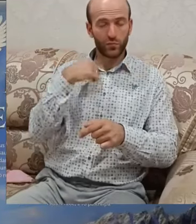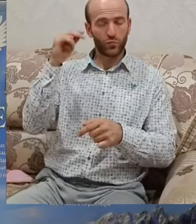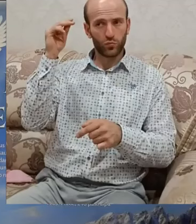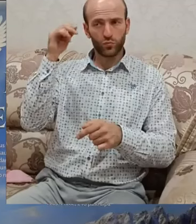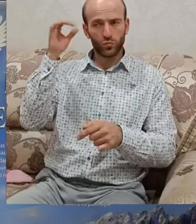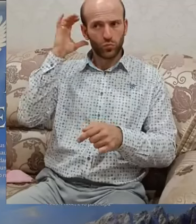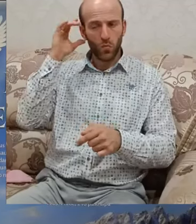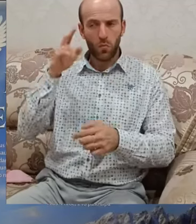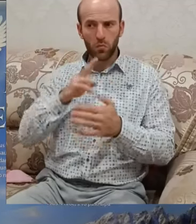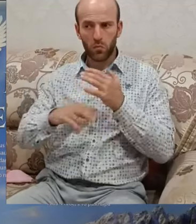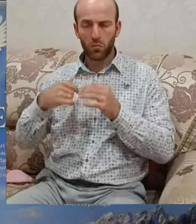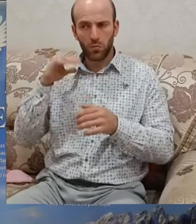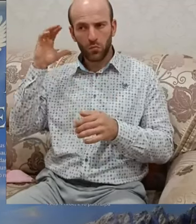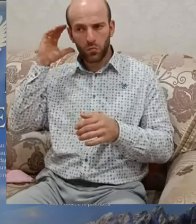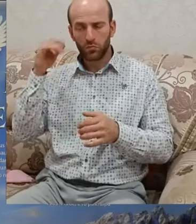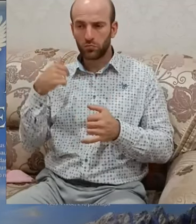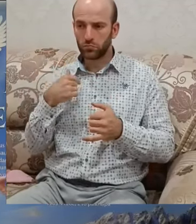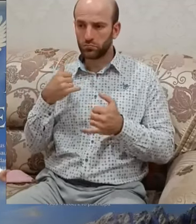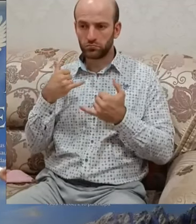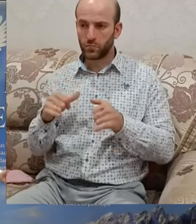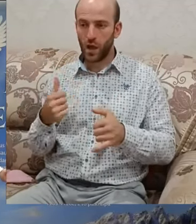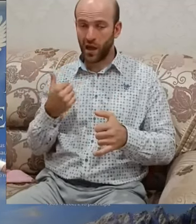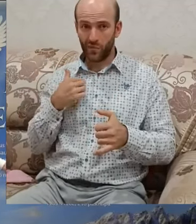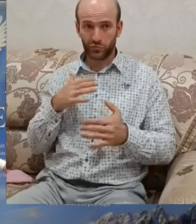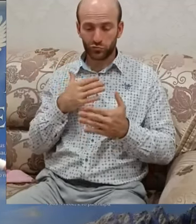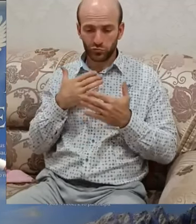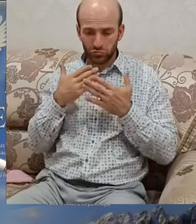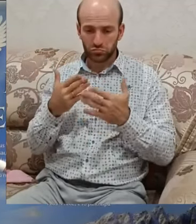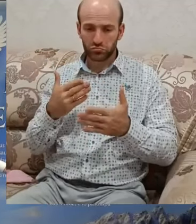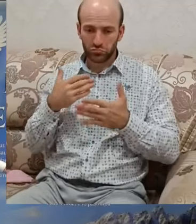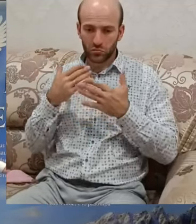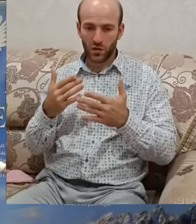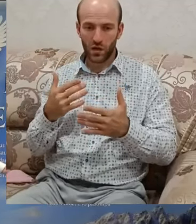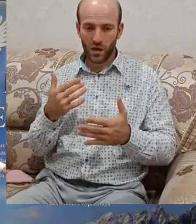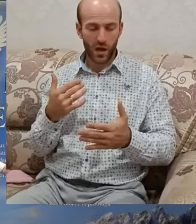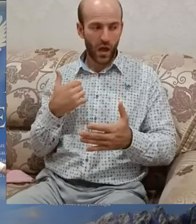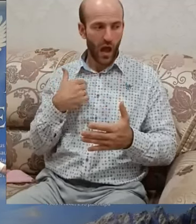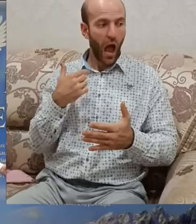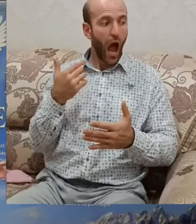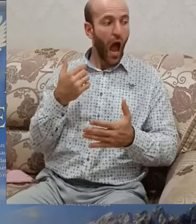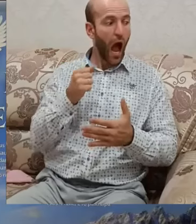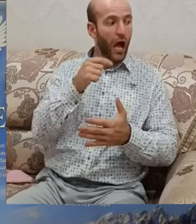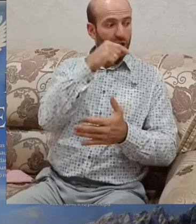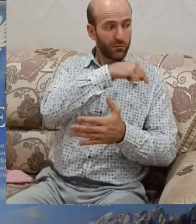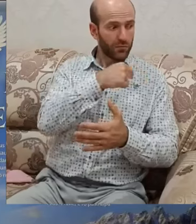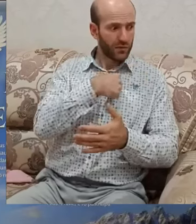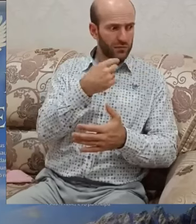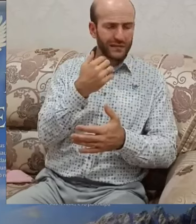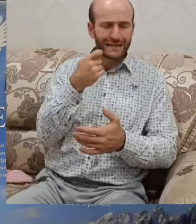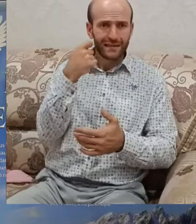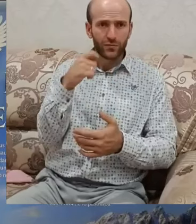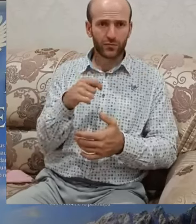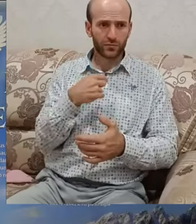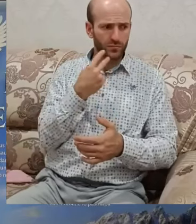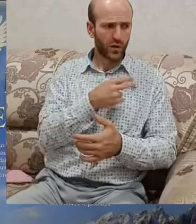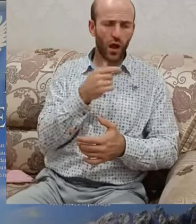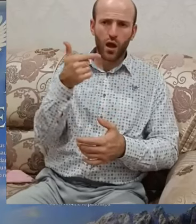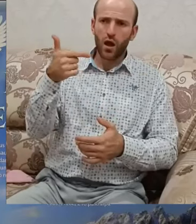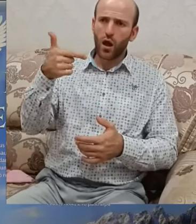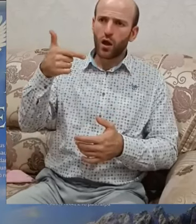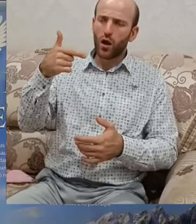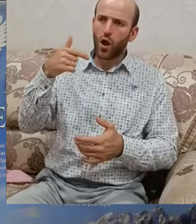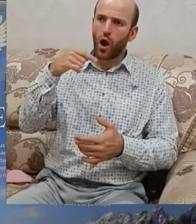nei antspaudų. Но я никогда там не видел ни громов, ни печати. Aš nežinau, kodėl. Я не знаю, почему. Bet kažkodėl dabar pamačiau. Но